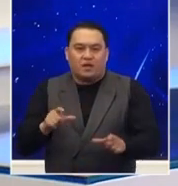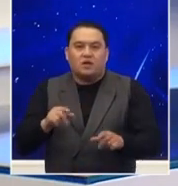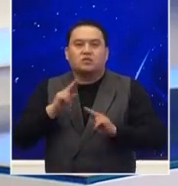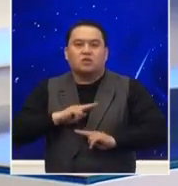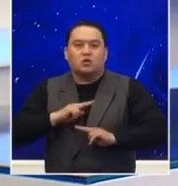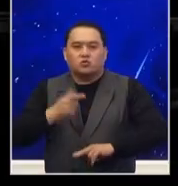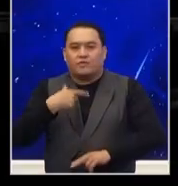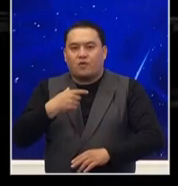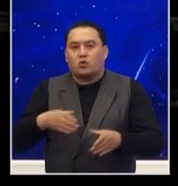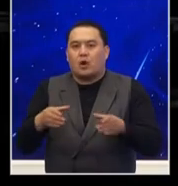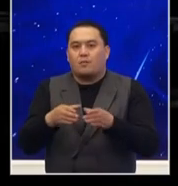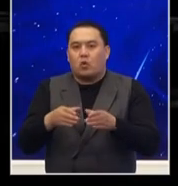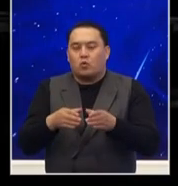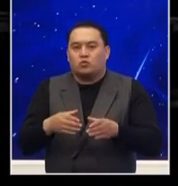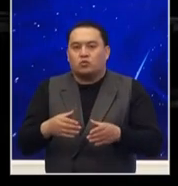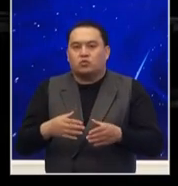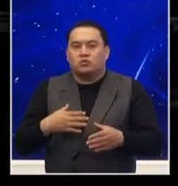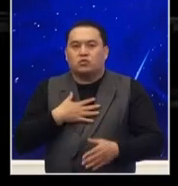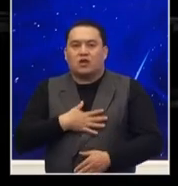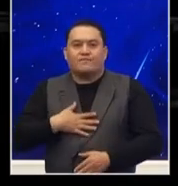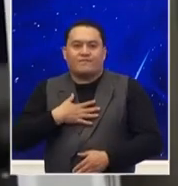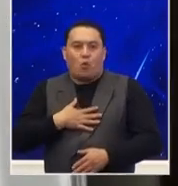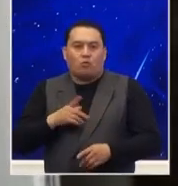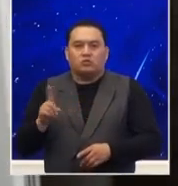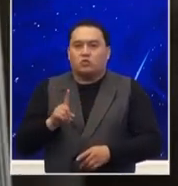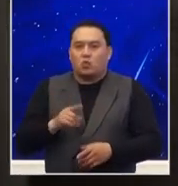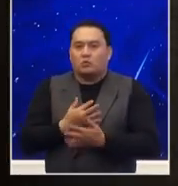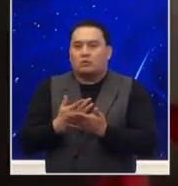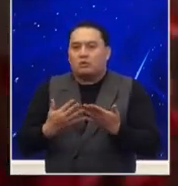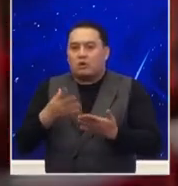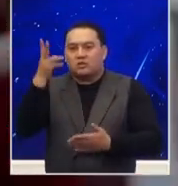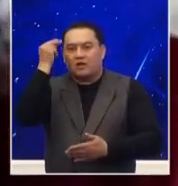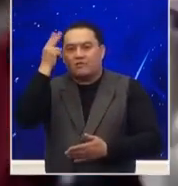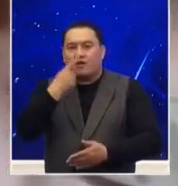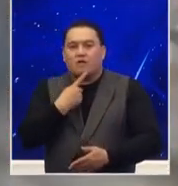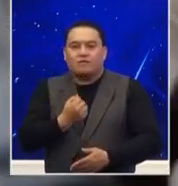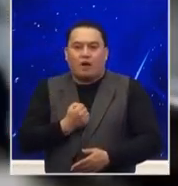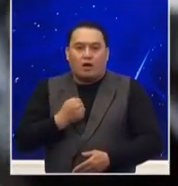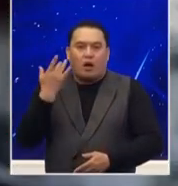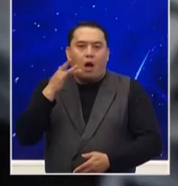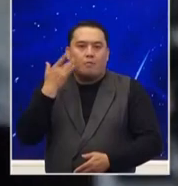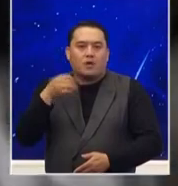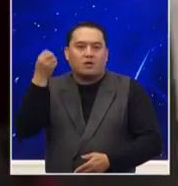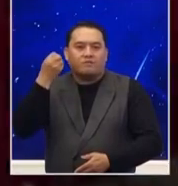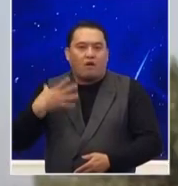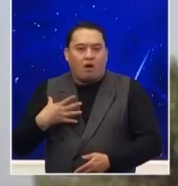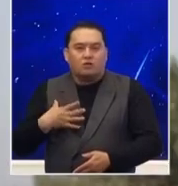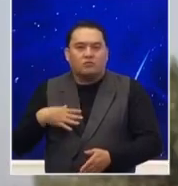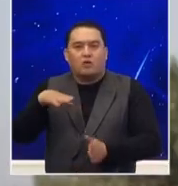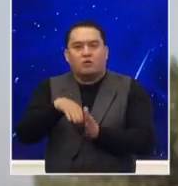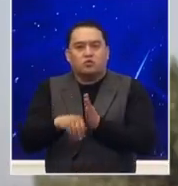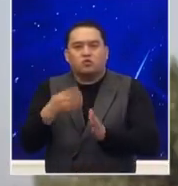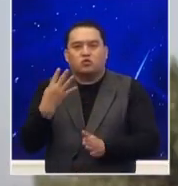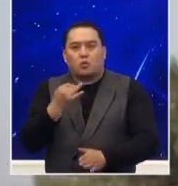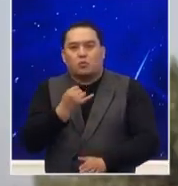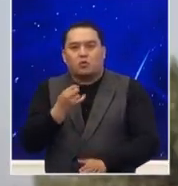Союзники и собственные партии встретили эту новость с тревогой. По некоторым данным, сегодня военный контингент США в Афганистане составляет